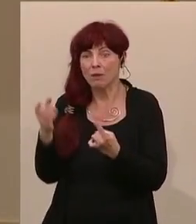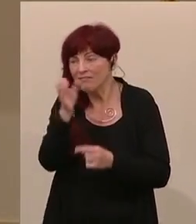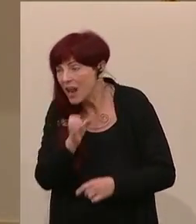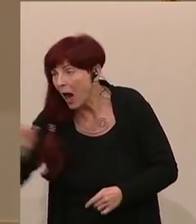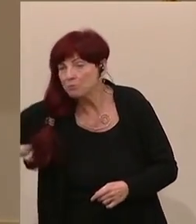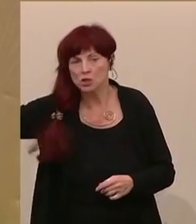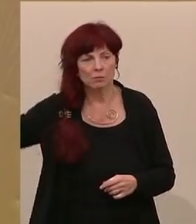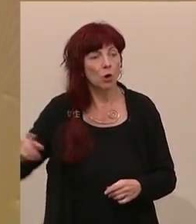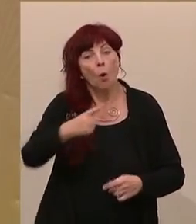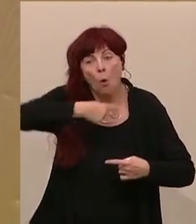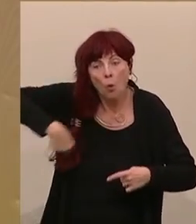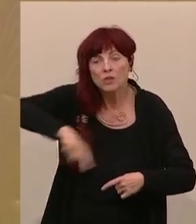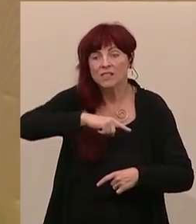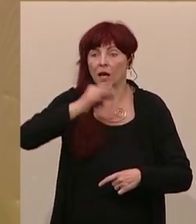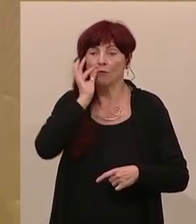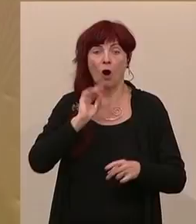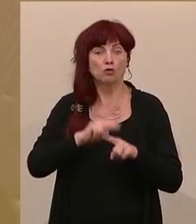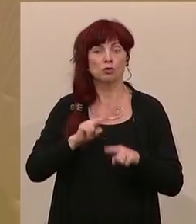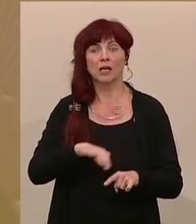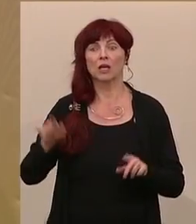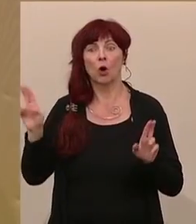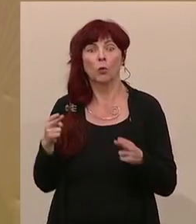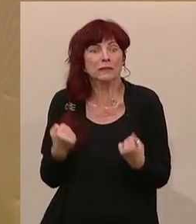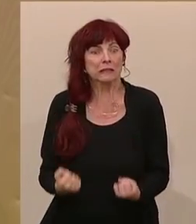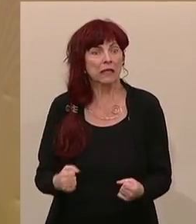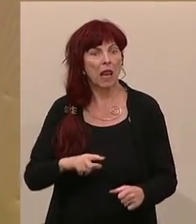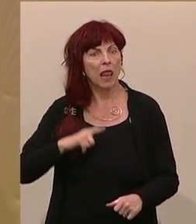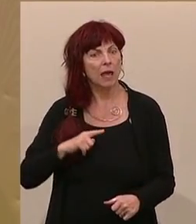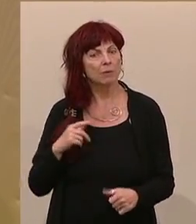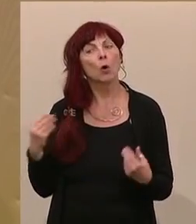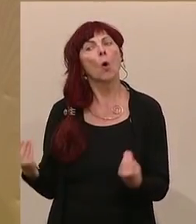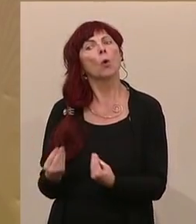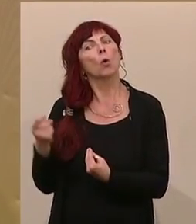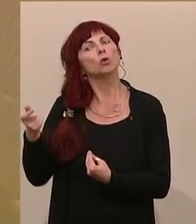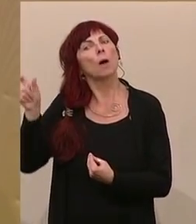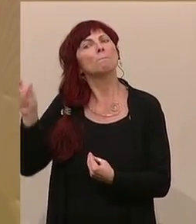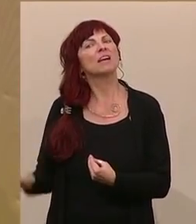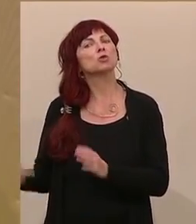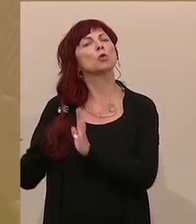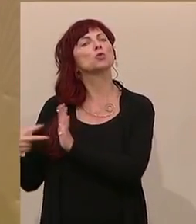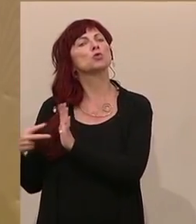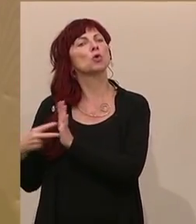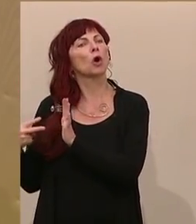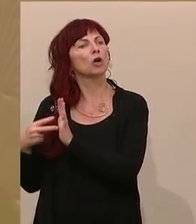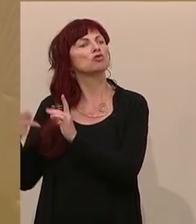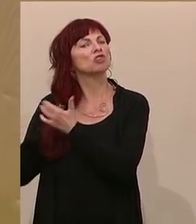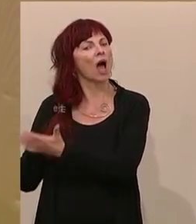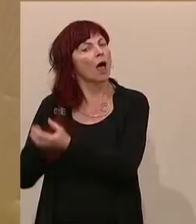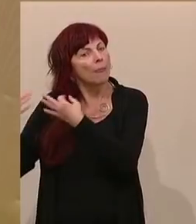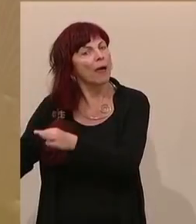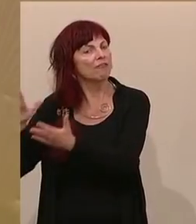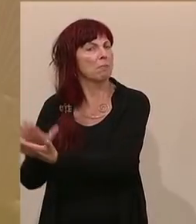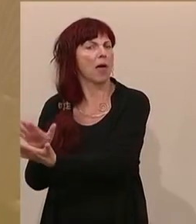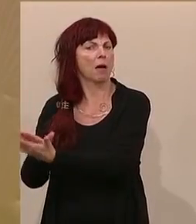in Unsicherheit leben müssen, weil solche Menschen weiterhin aufgrund einer gewissen Rechtslage in Österreich bleiben müssen. Genau